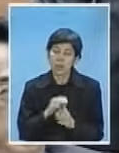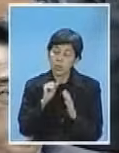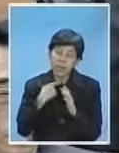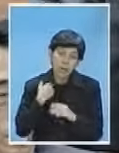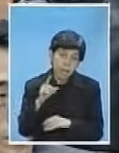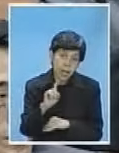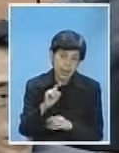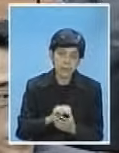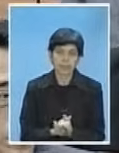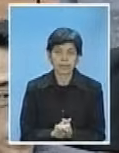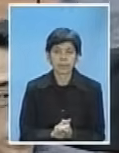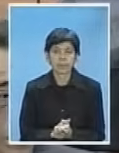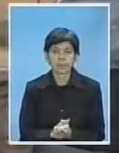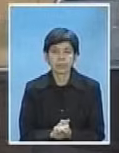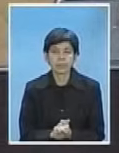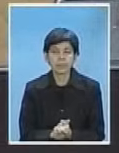ยมีอะไรครับ